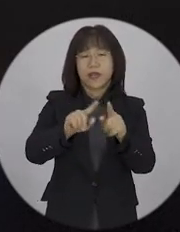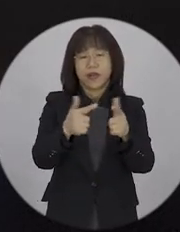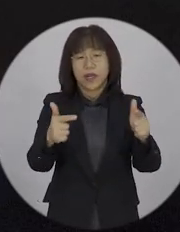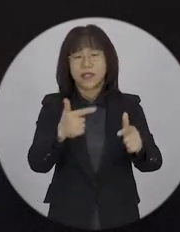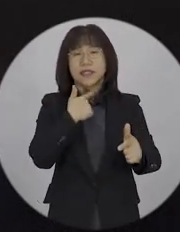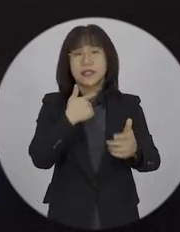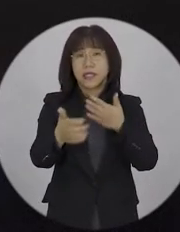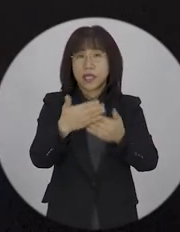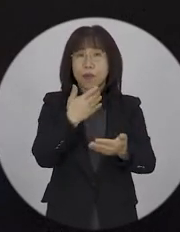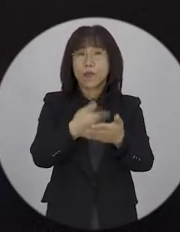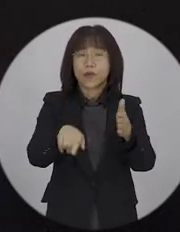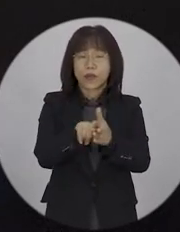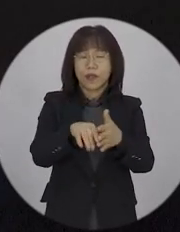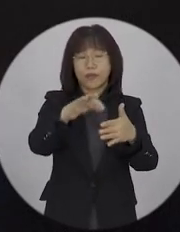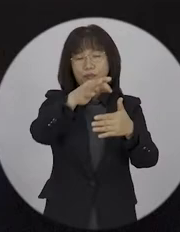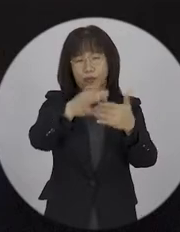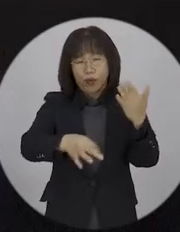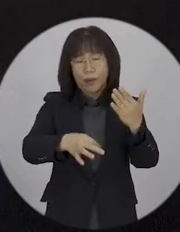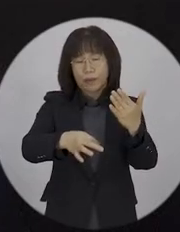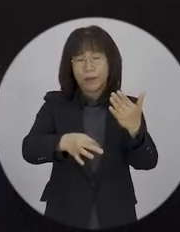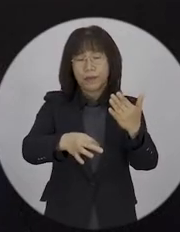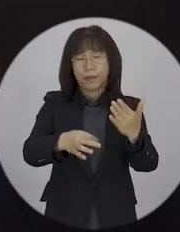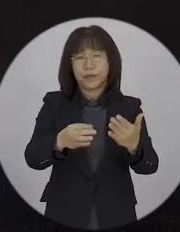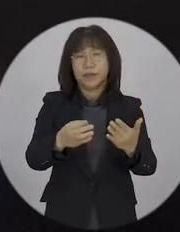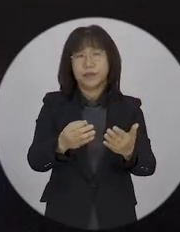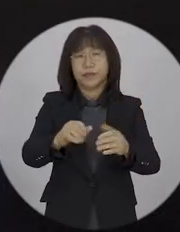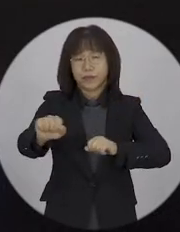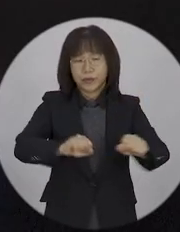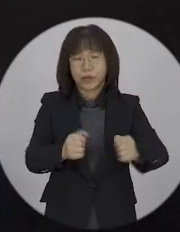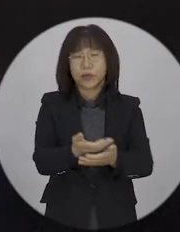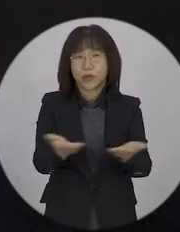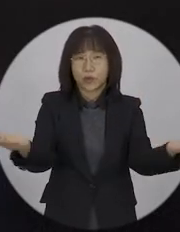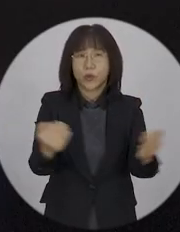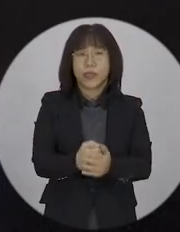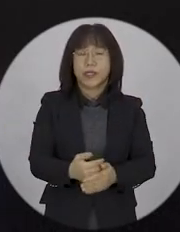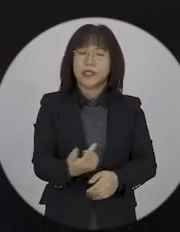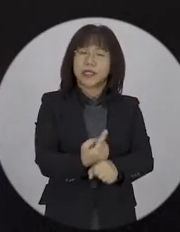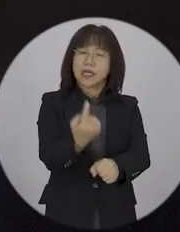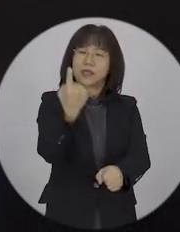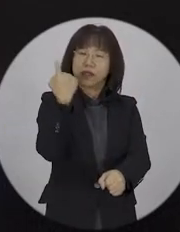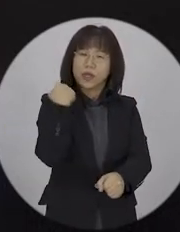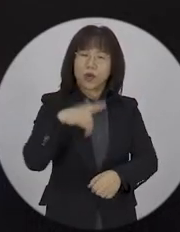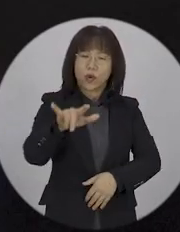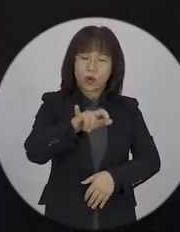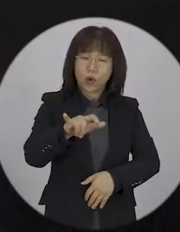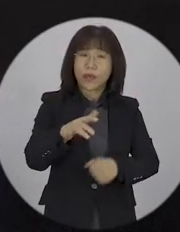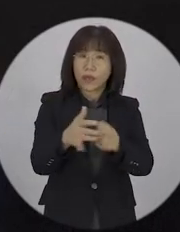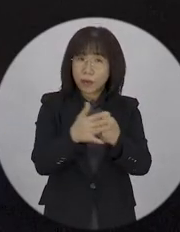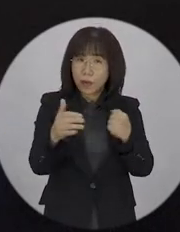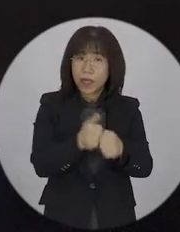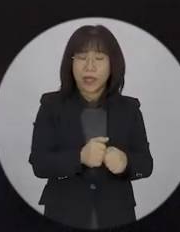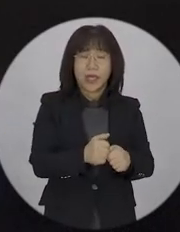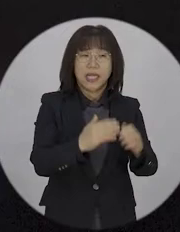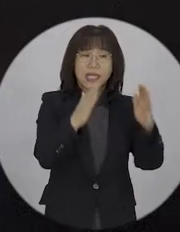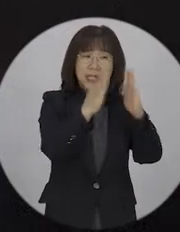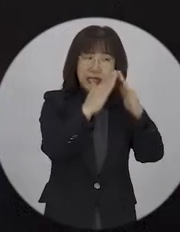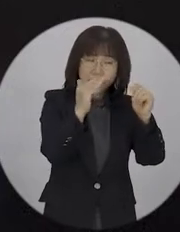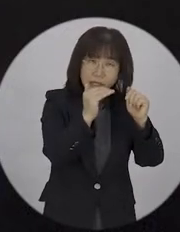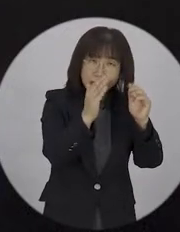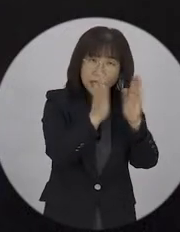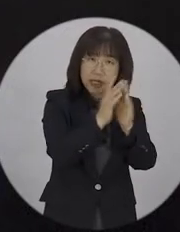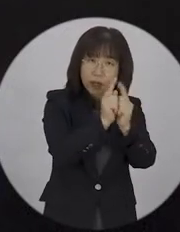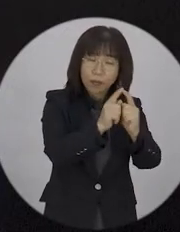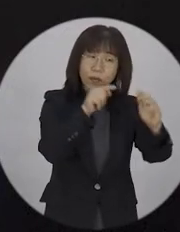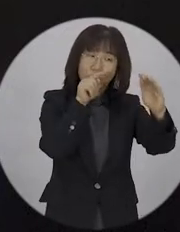참여할 수 있는 다양한 프로그램을 운영하고 있습니다. 작년에는 코로나19 여파로 현장 교육과 온라인